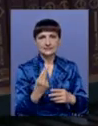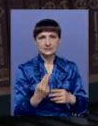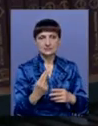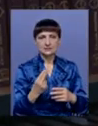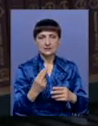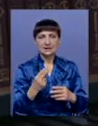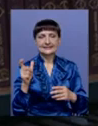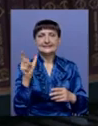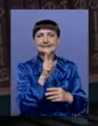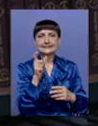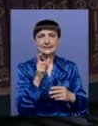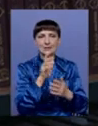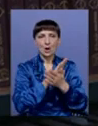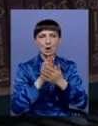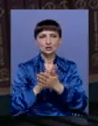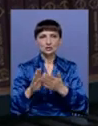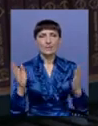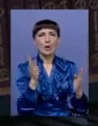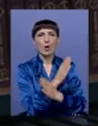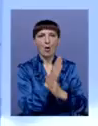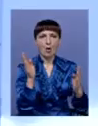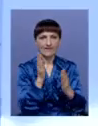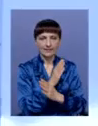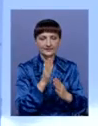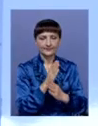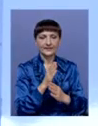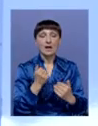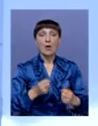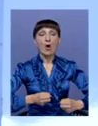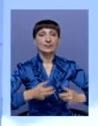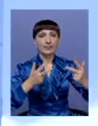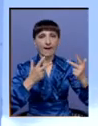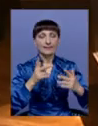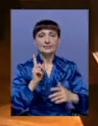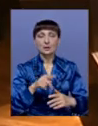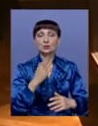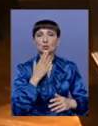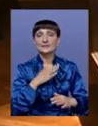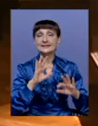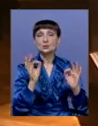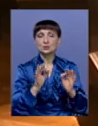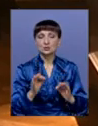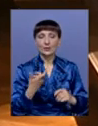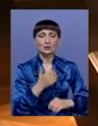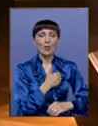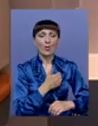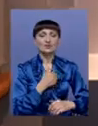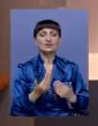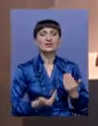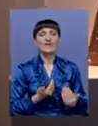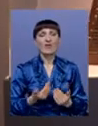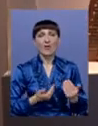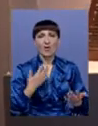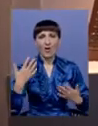отделах. Мы ставим кварцевание, проветривание, обеспыливание. Онлайн-формат приелся и для любителей искусства, которые жаждут живого